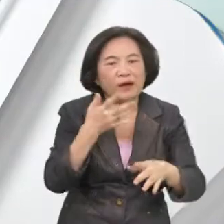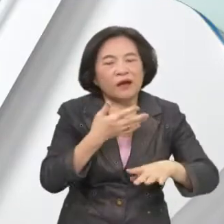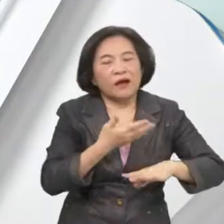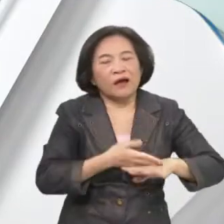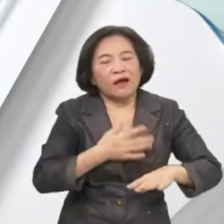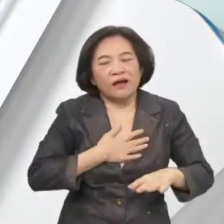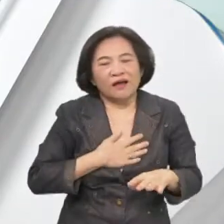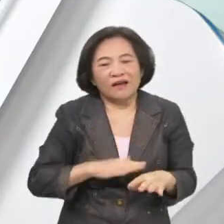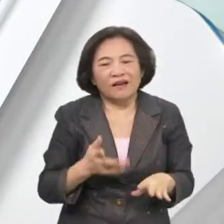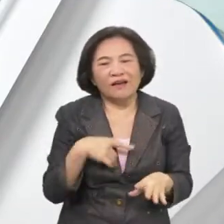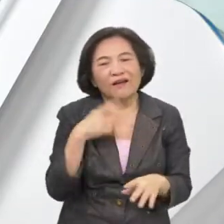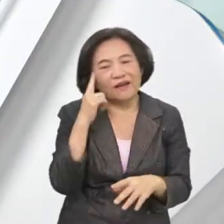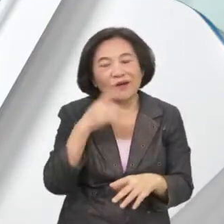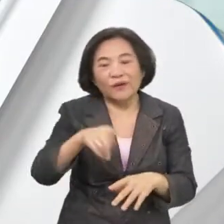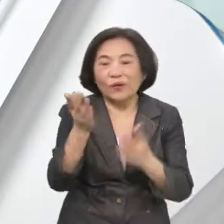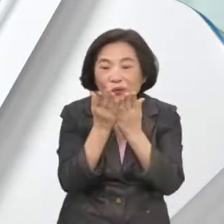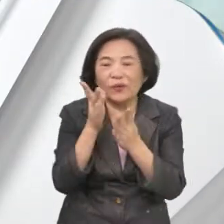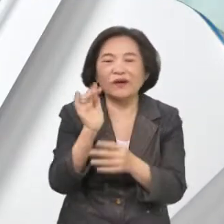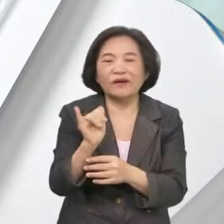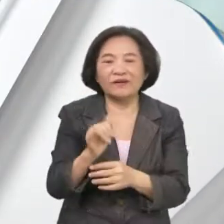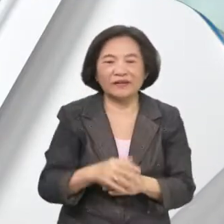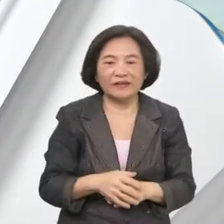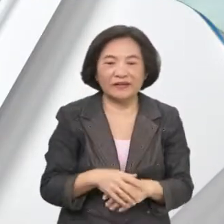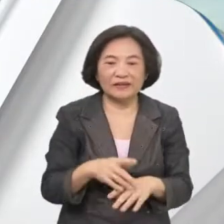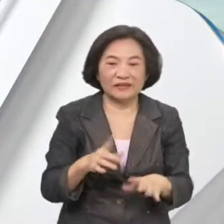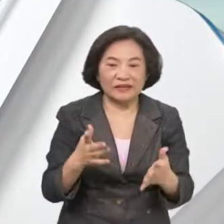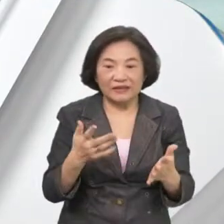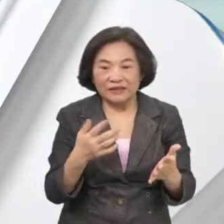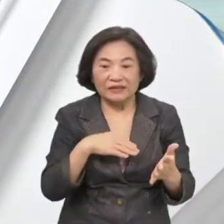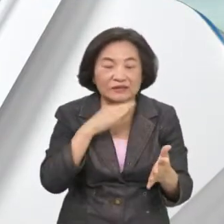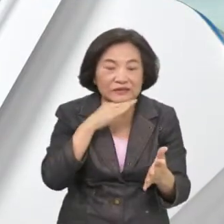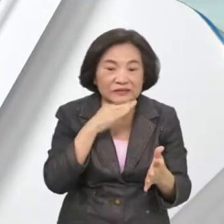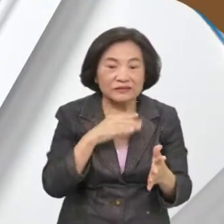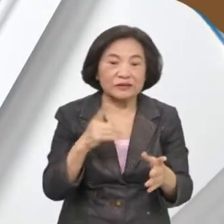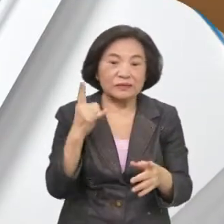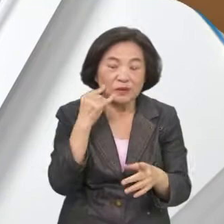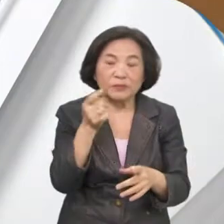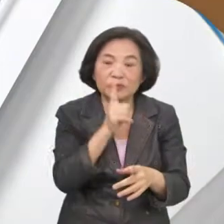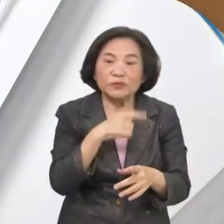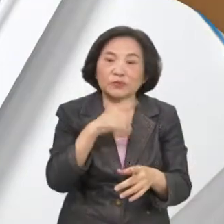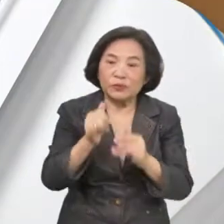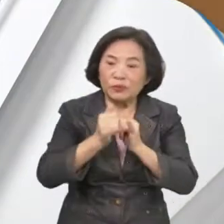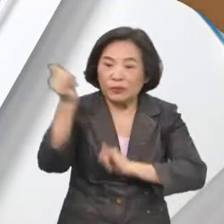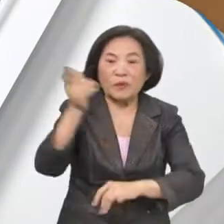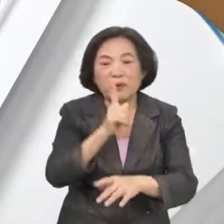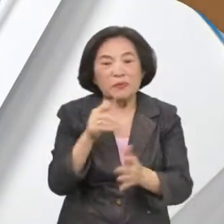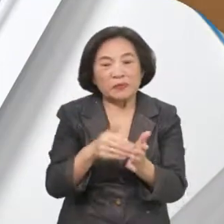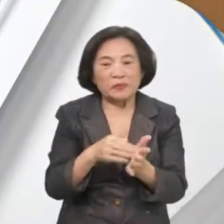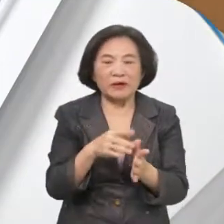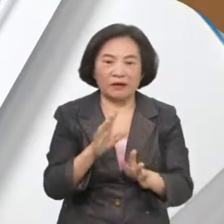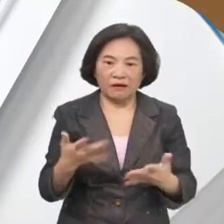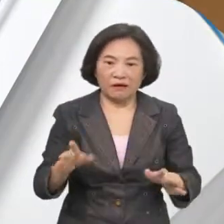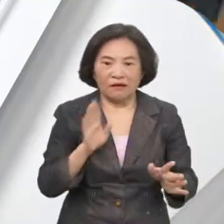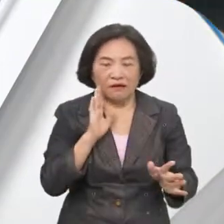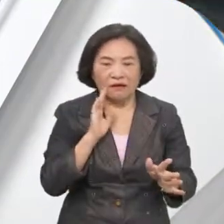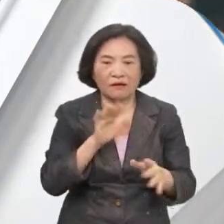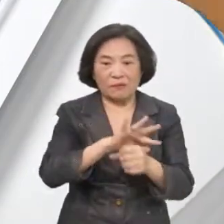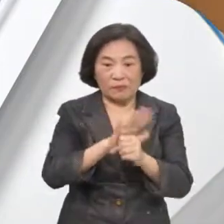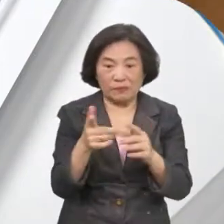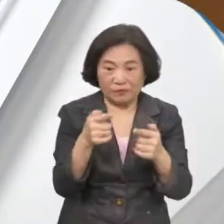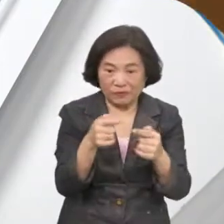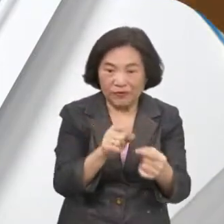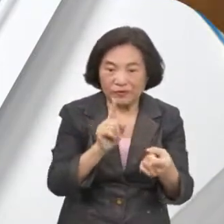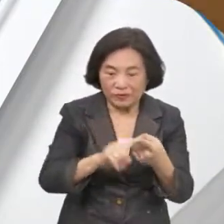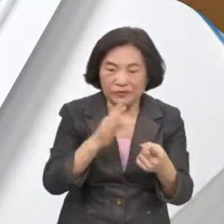好。 妈妈还没来，你要等我讲完故事才会来哦。 受到新冠肺炎疫情影响，大多小